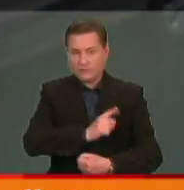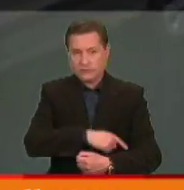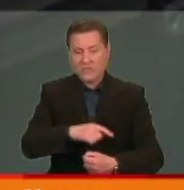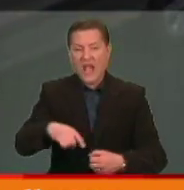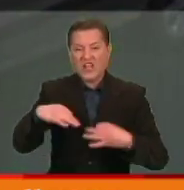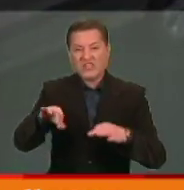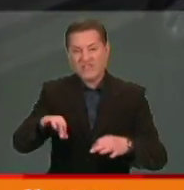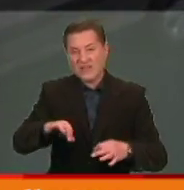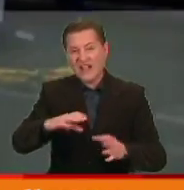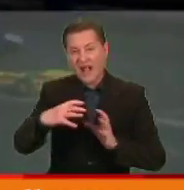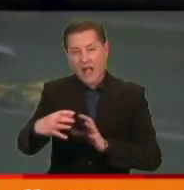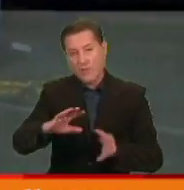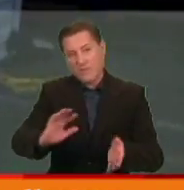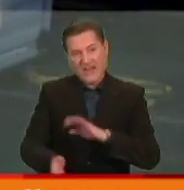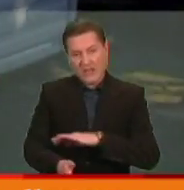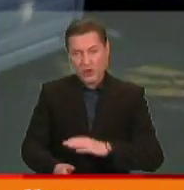швидка